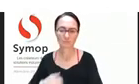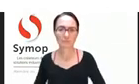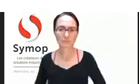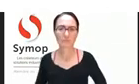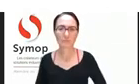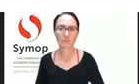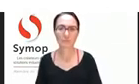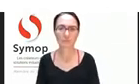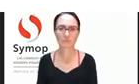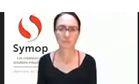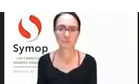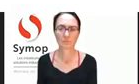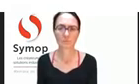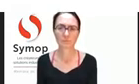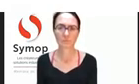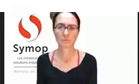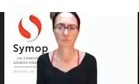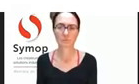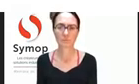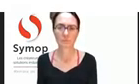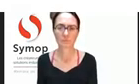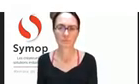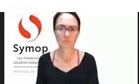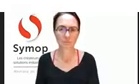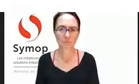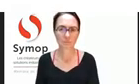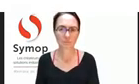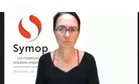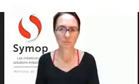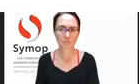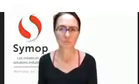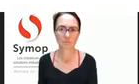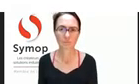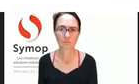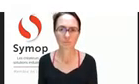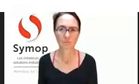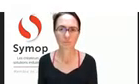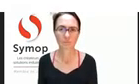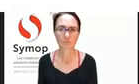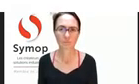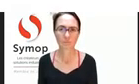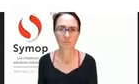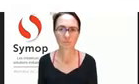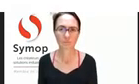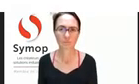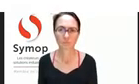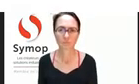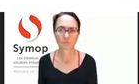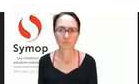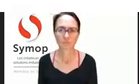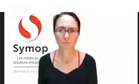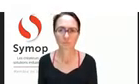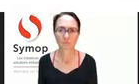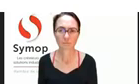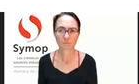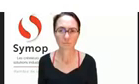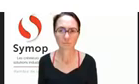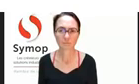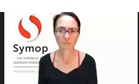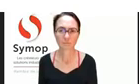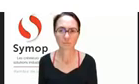d'attente était lié effectivement au développement de la maintenance préventive